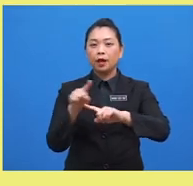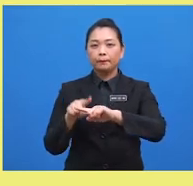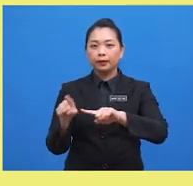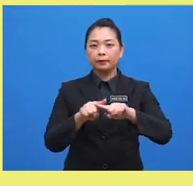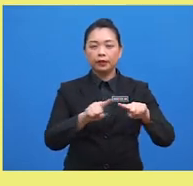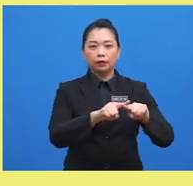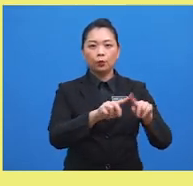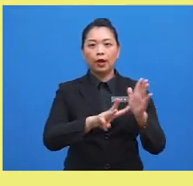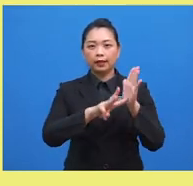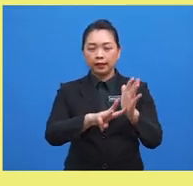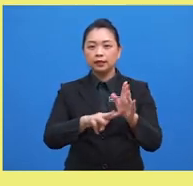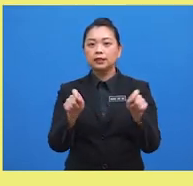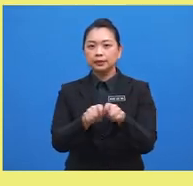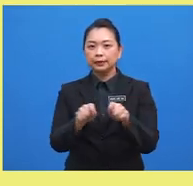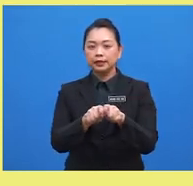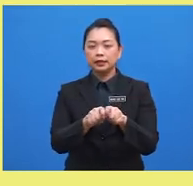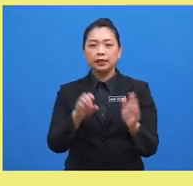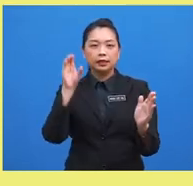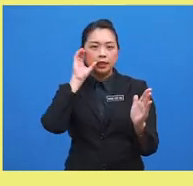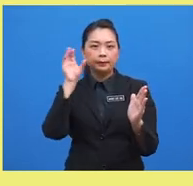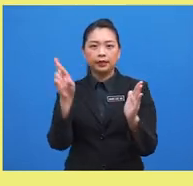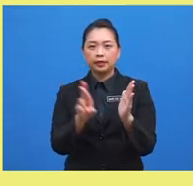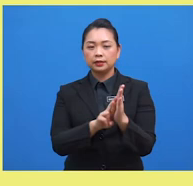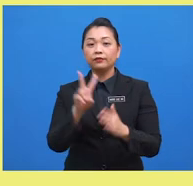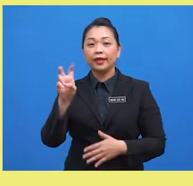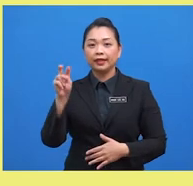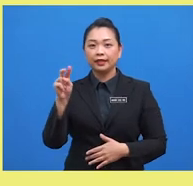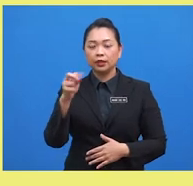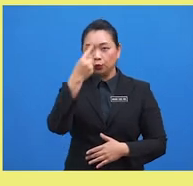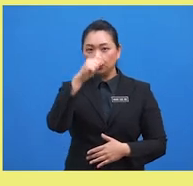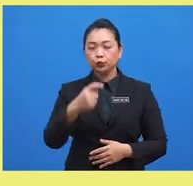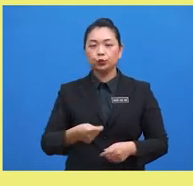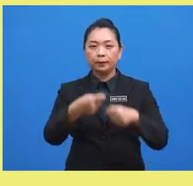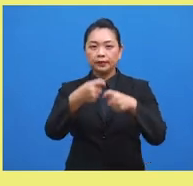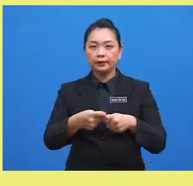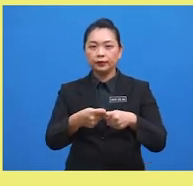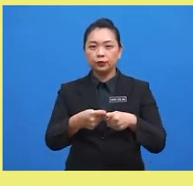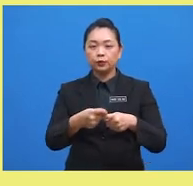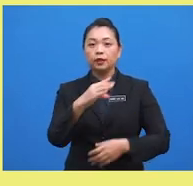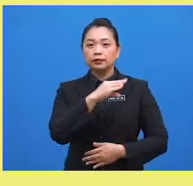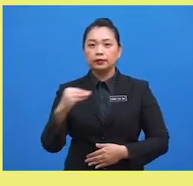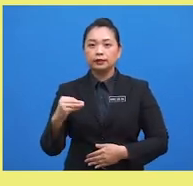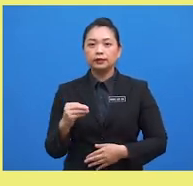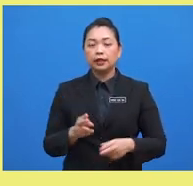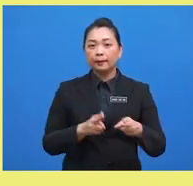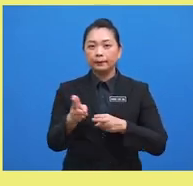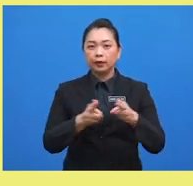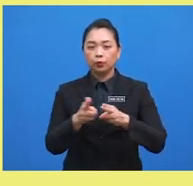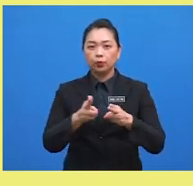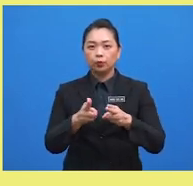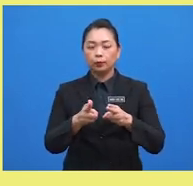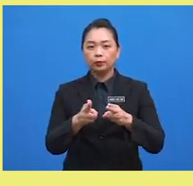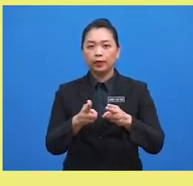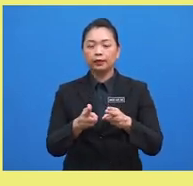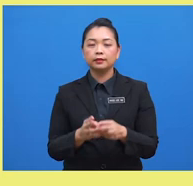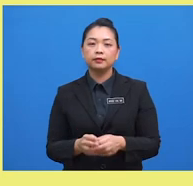menggunakan pelbagai perwakilan seperti gambarajah Venn untuk menentukan